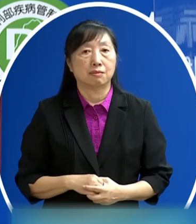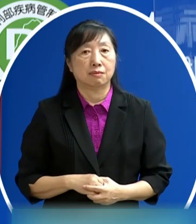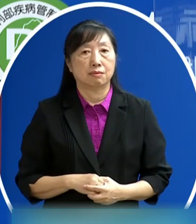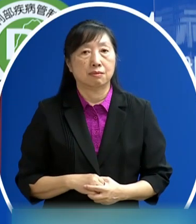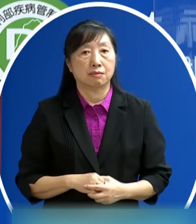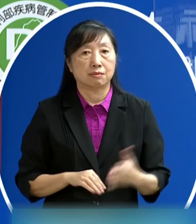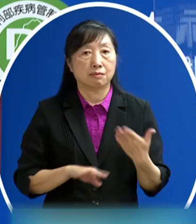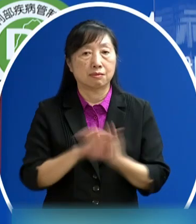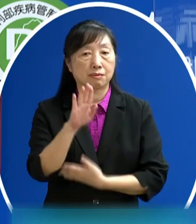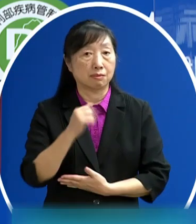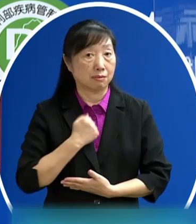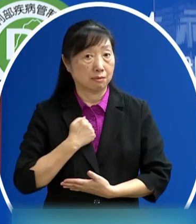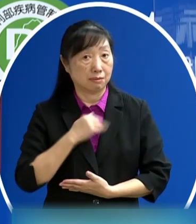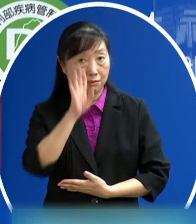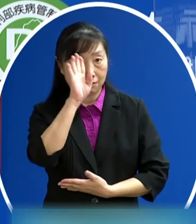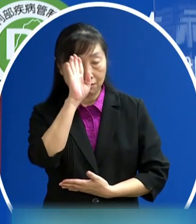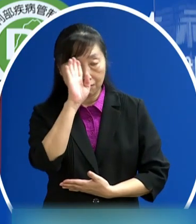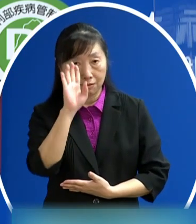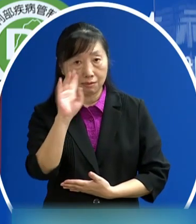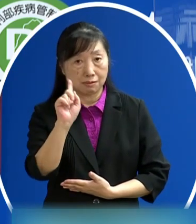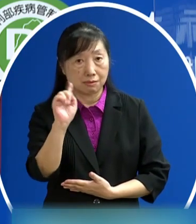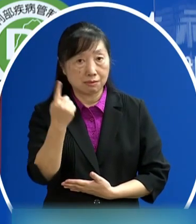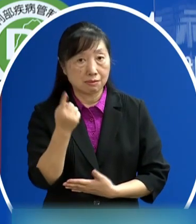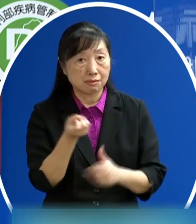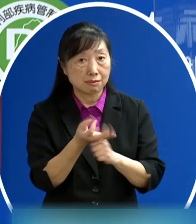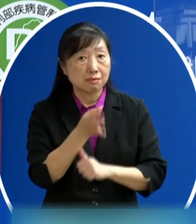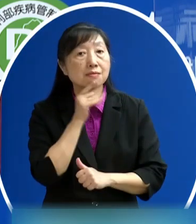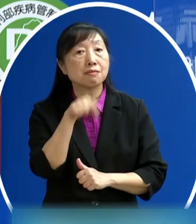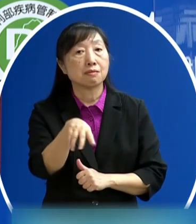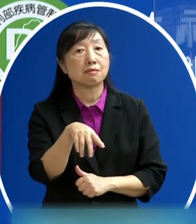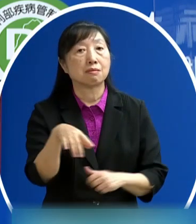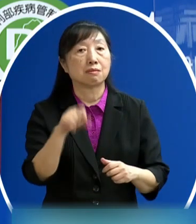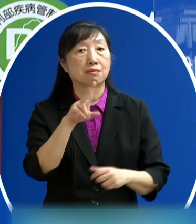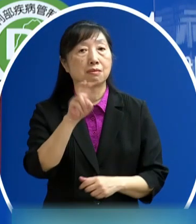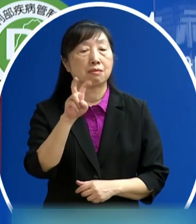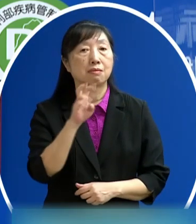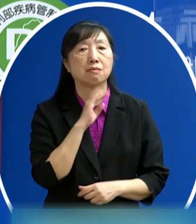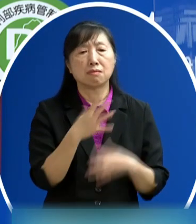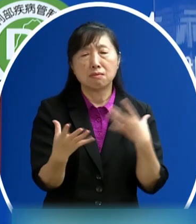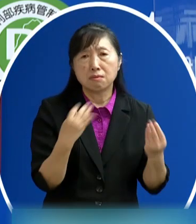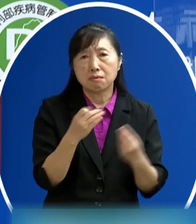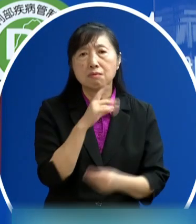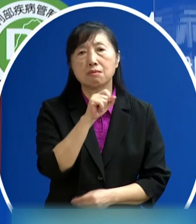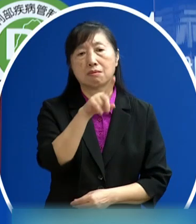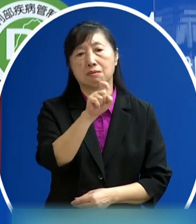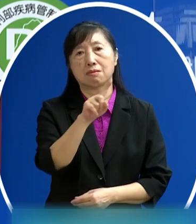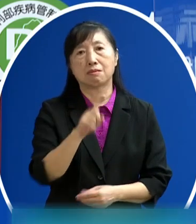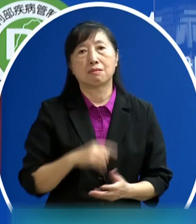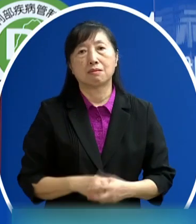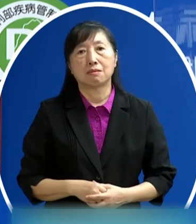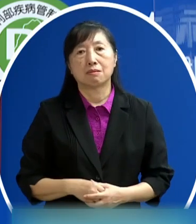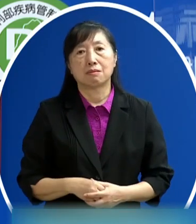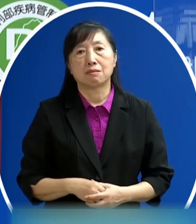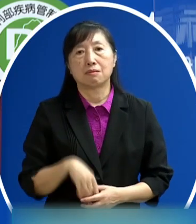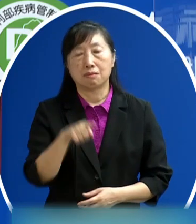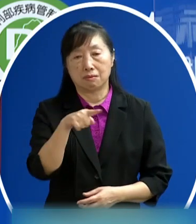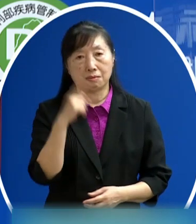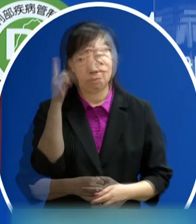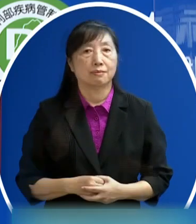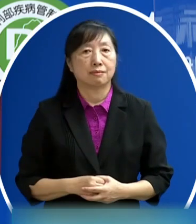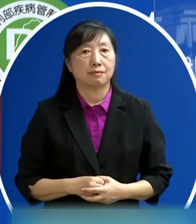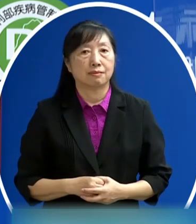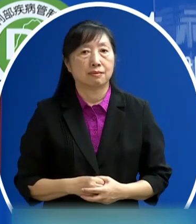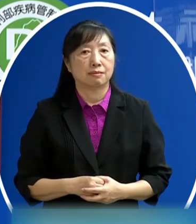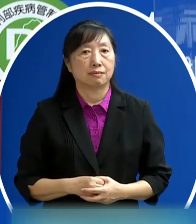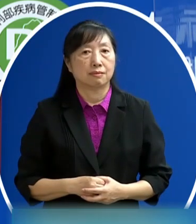那其他已知的感染源有122例，关联不明的111例，意料中的